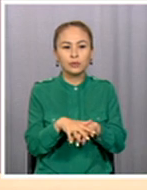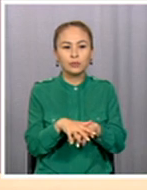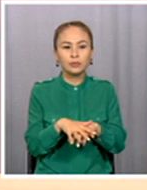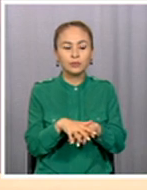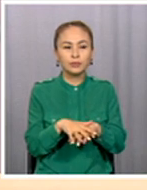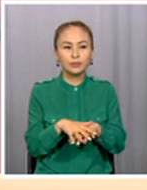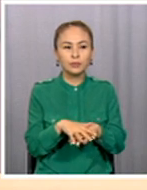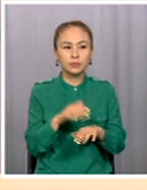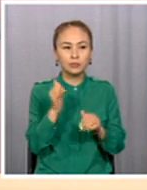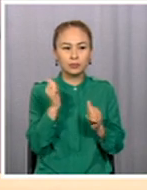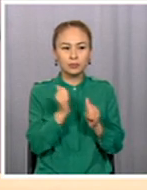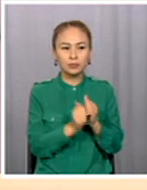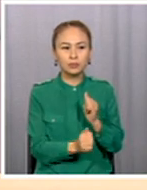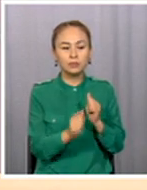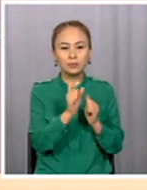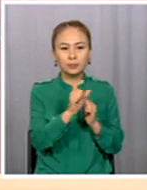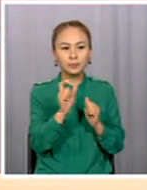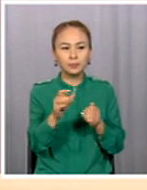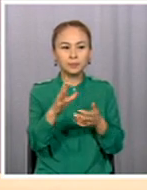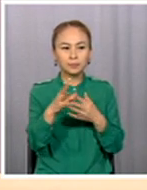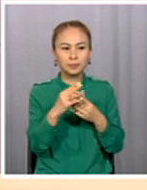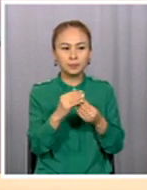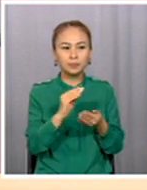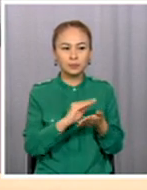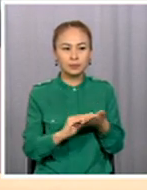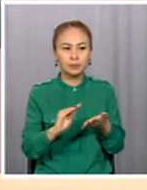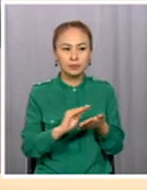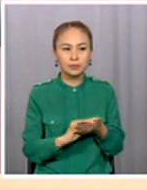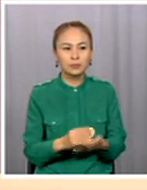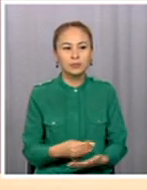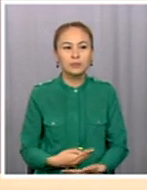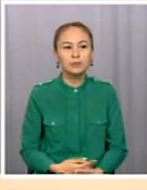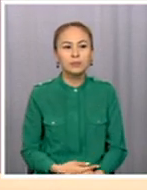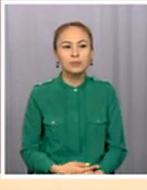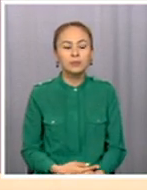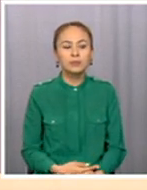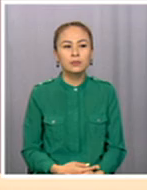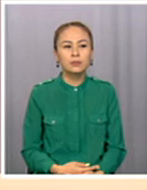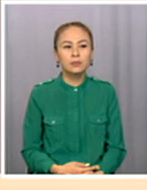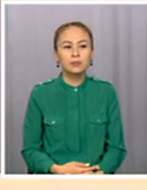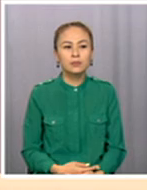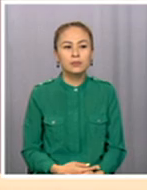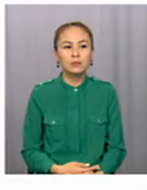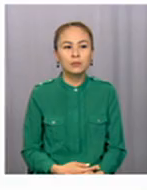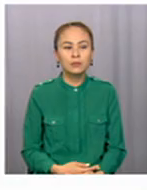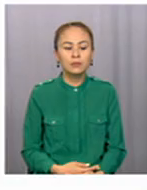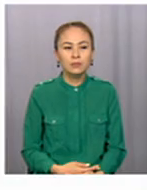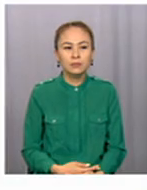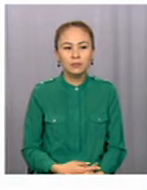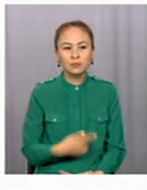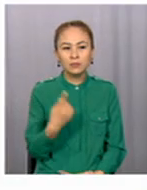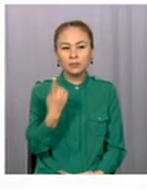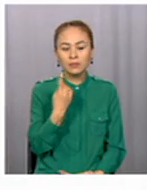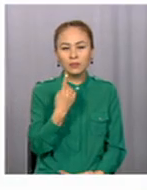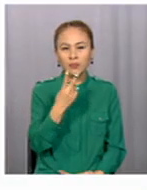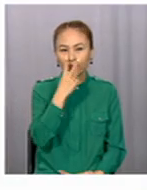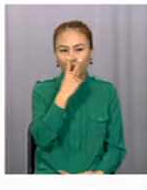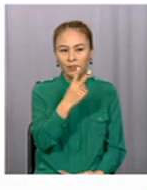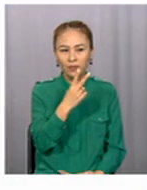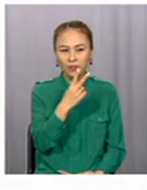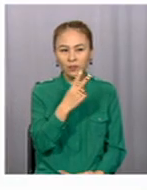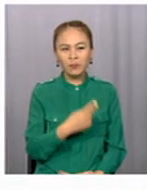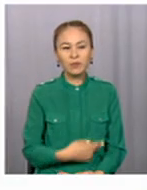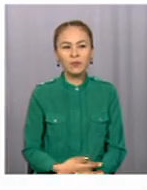әрбір қадамын бірге жазып отырыңдар. Бірінші нүктеге назар аударамыз.